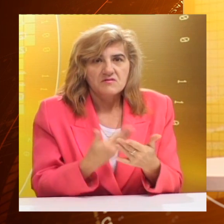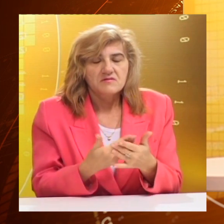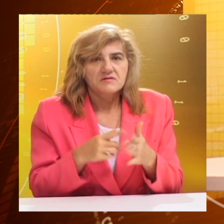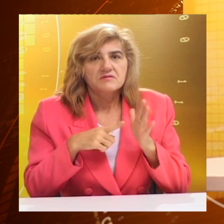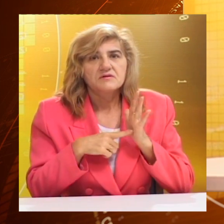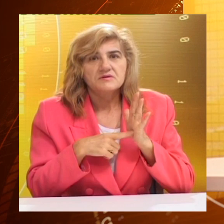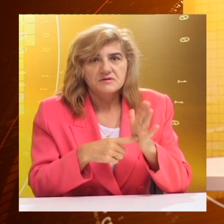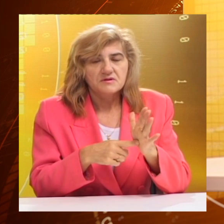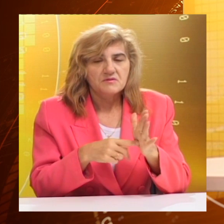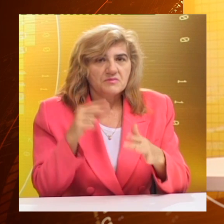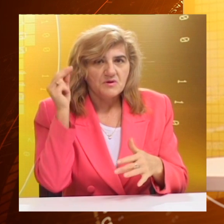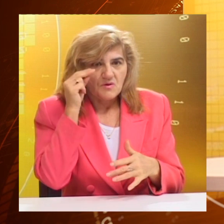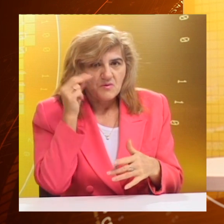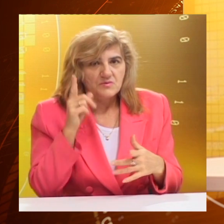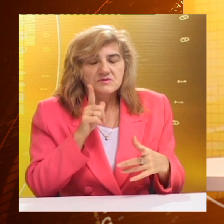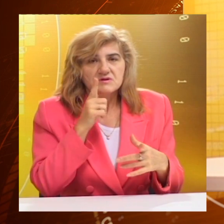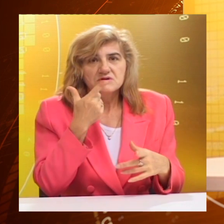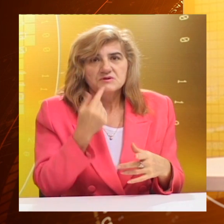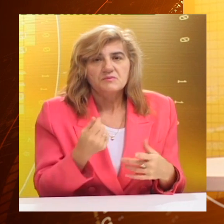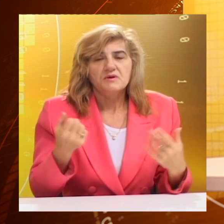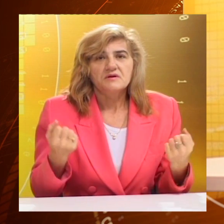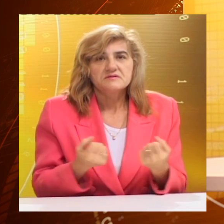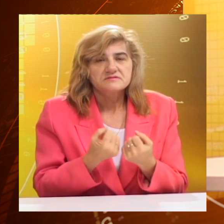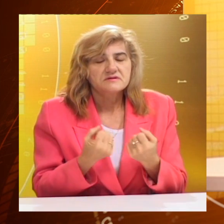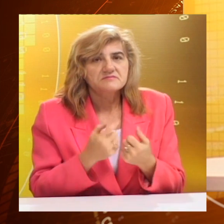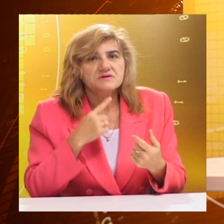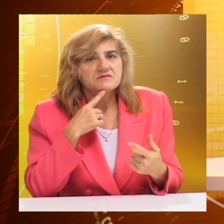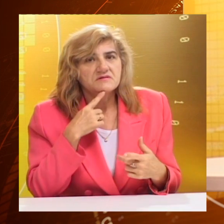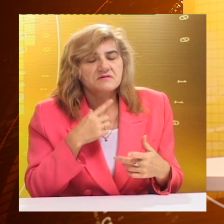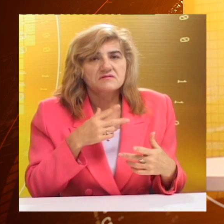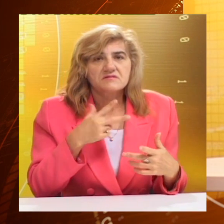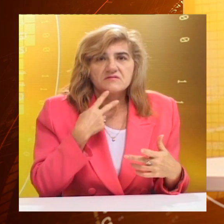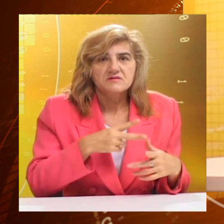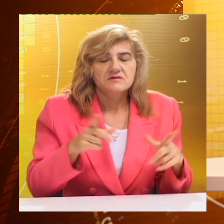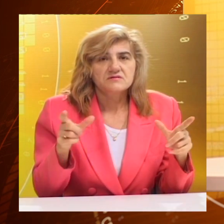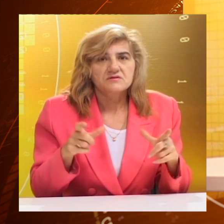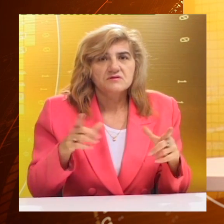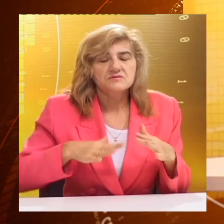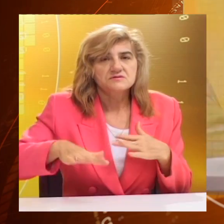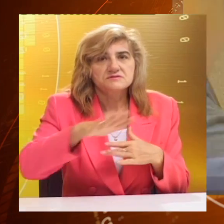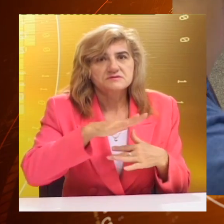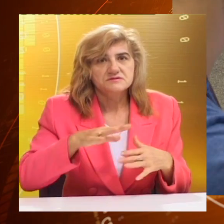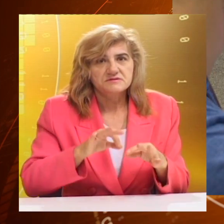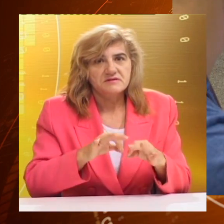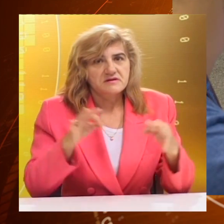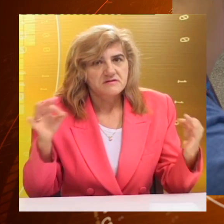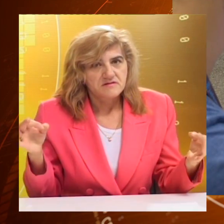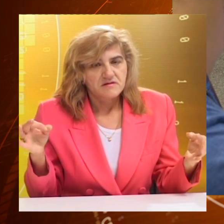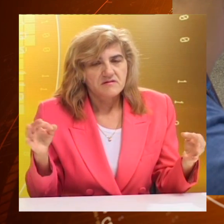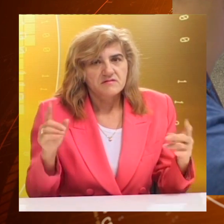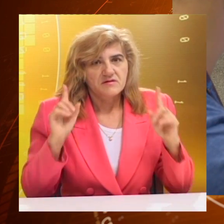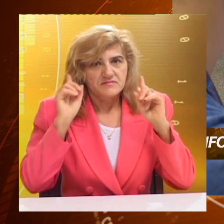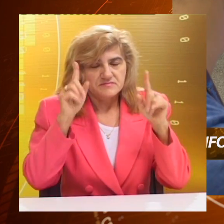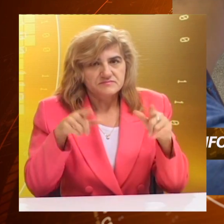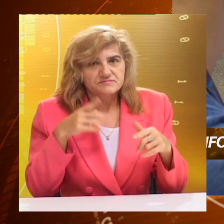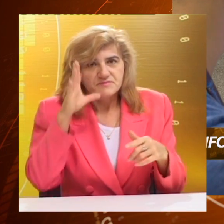promovišu nauku i demonstriraju mogućnost učenja kroz zabavu, kao i da predstave naučnike široj javnosti. Deca koja